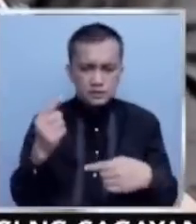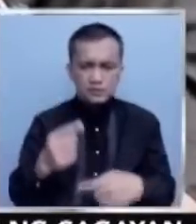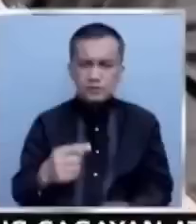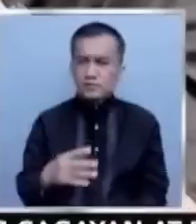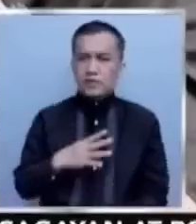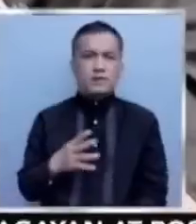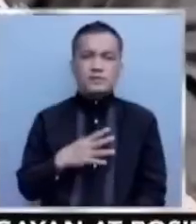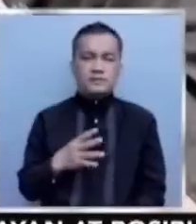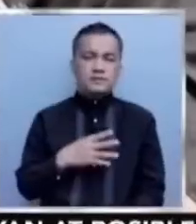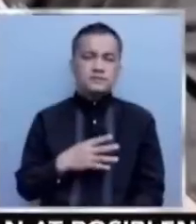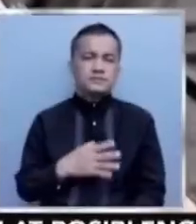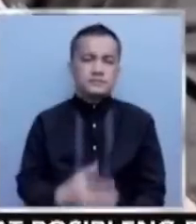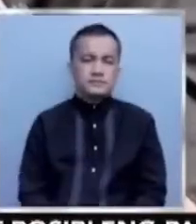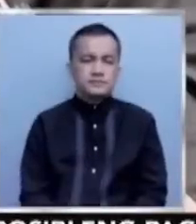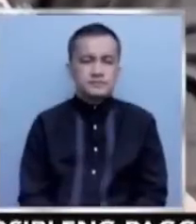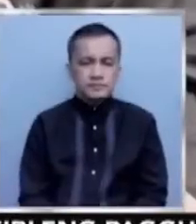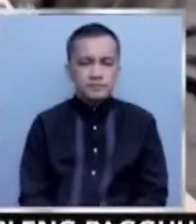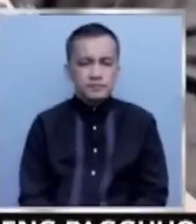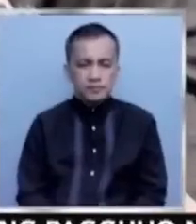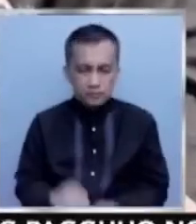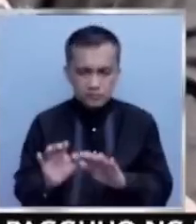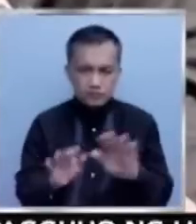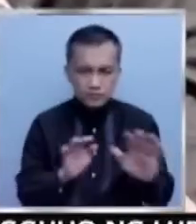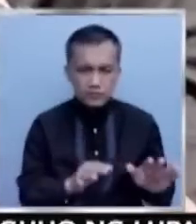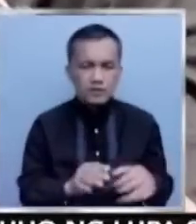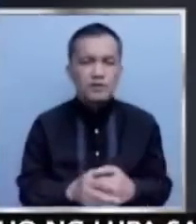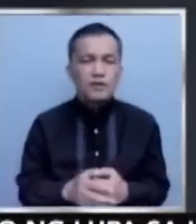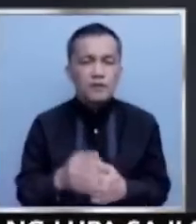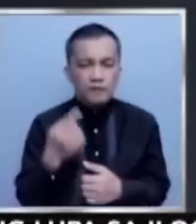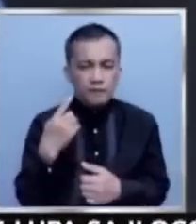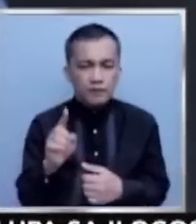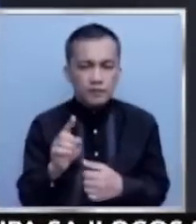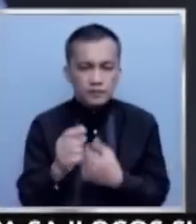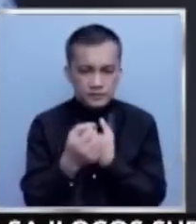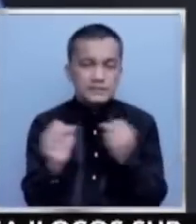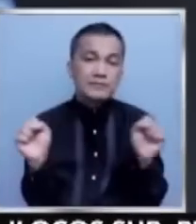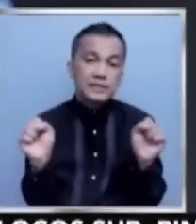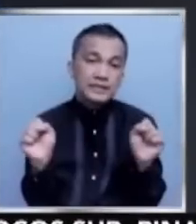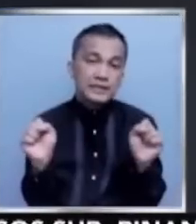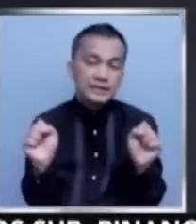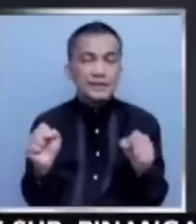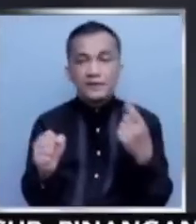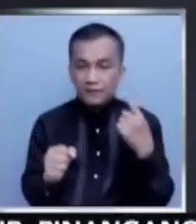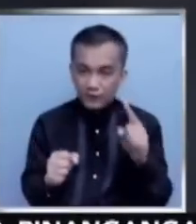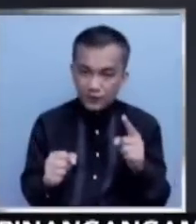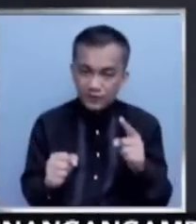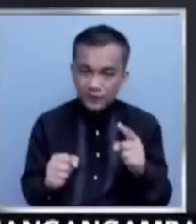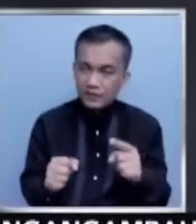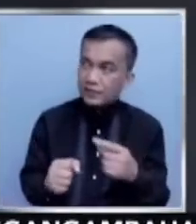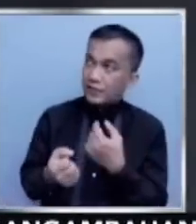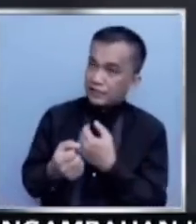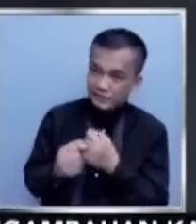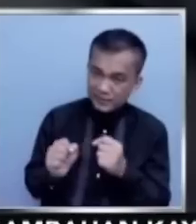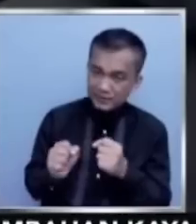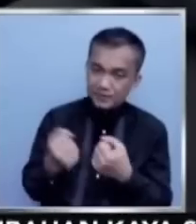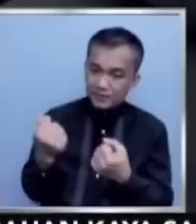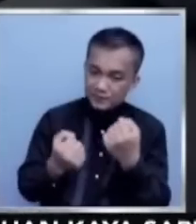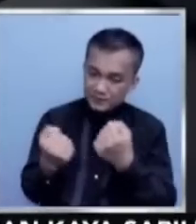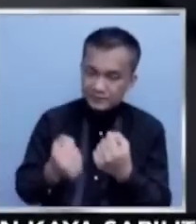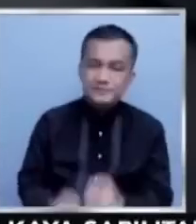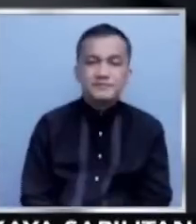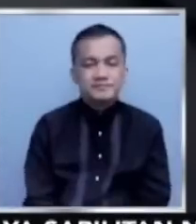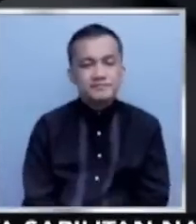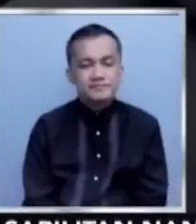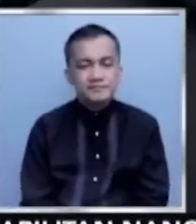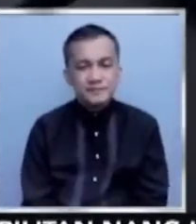pa talaga yung sa safety. Para safe din sa mga motorista. Basta